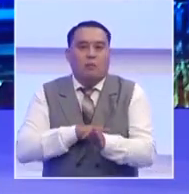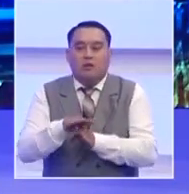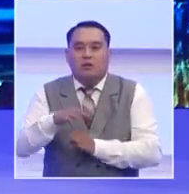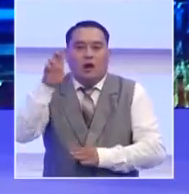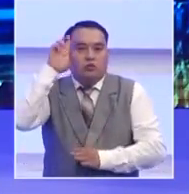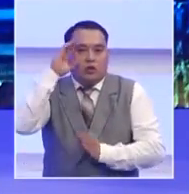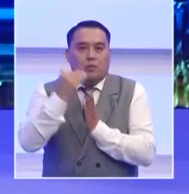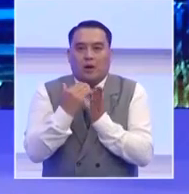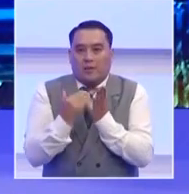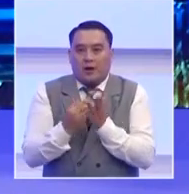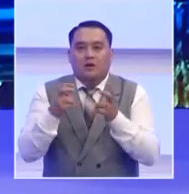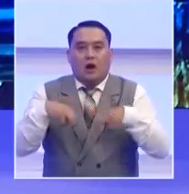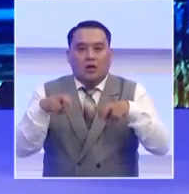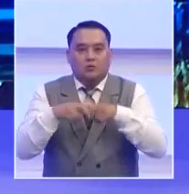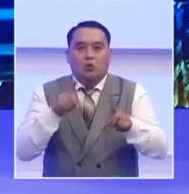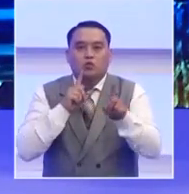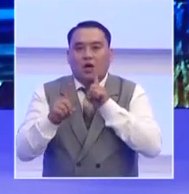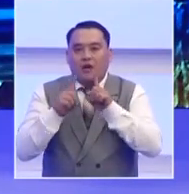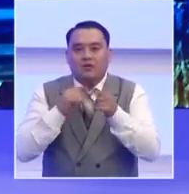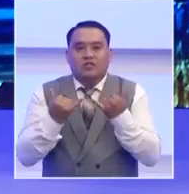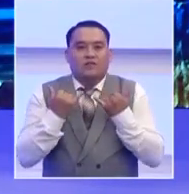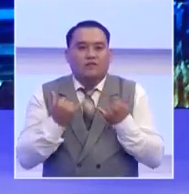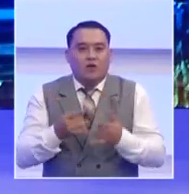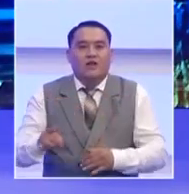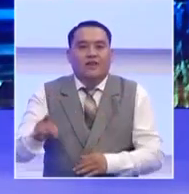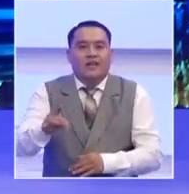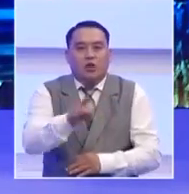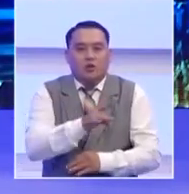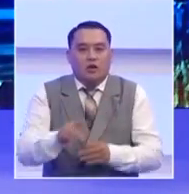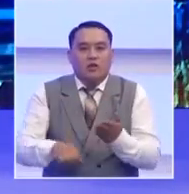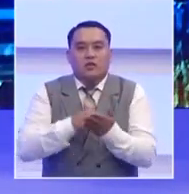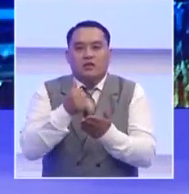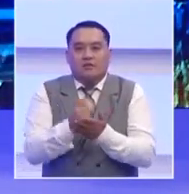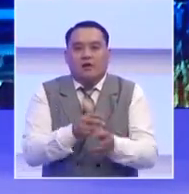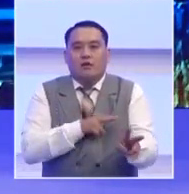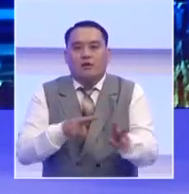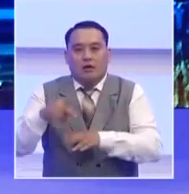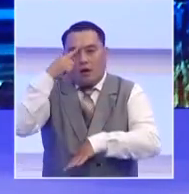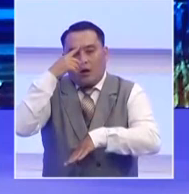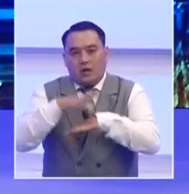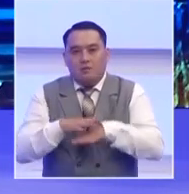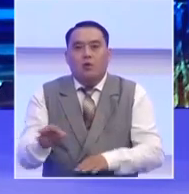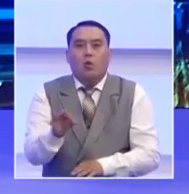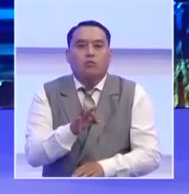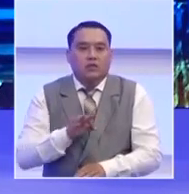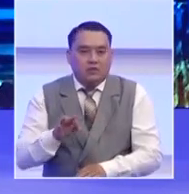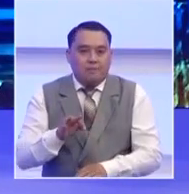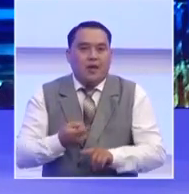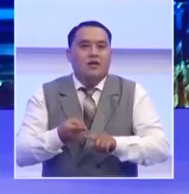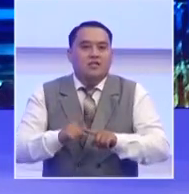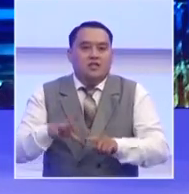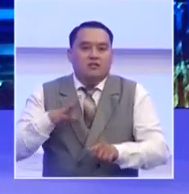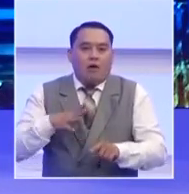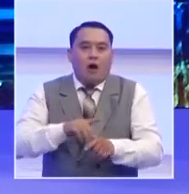программ рассмотрены сегодня на селекторном совещании с регионами под председательством главы края Амандыка Баталова. На повестке